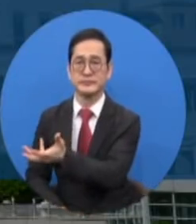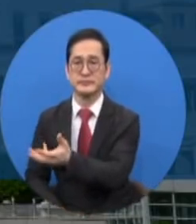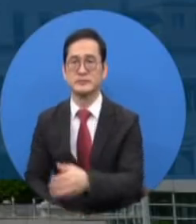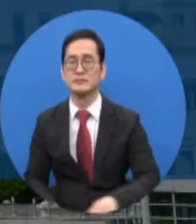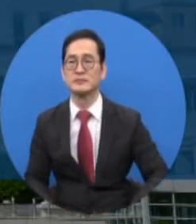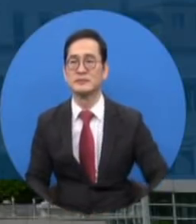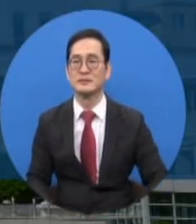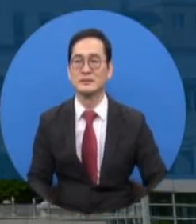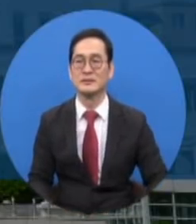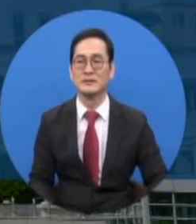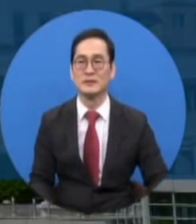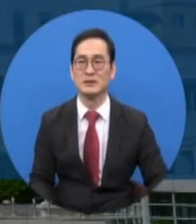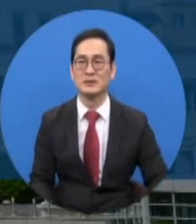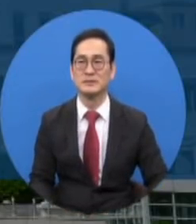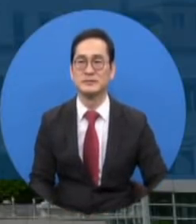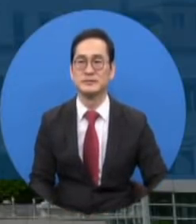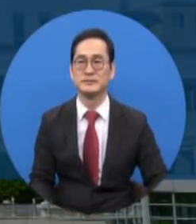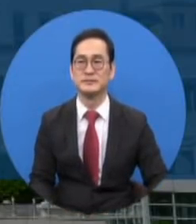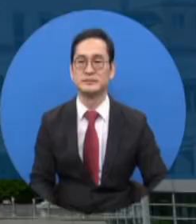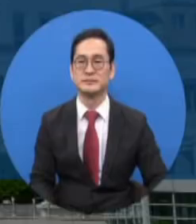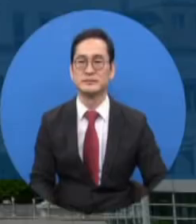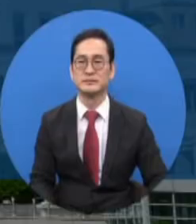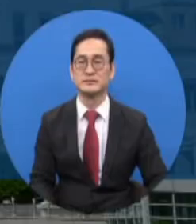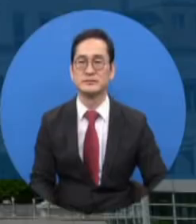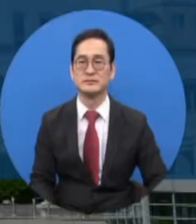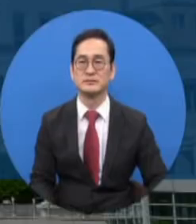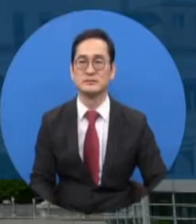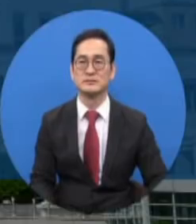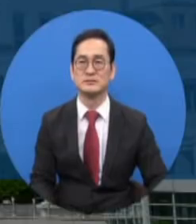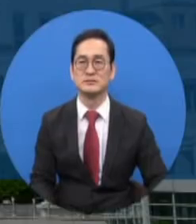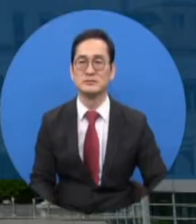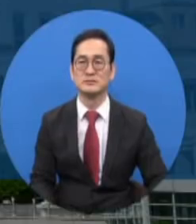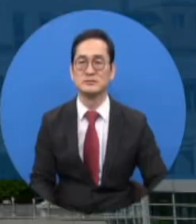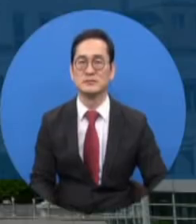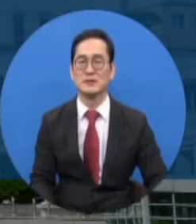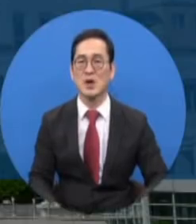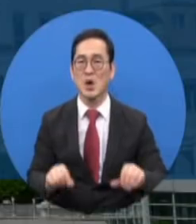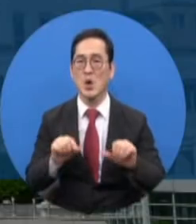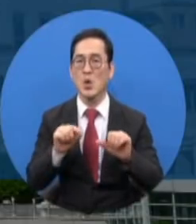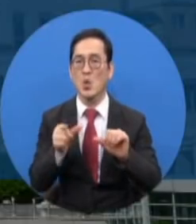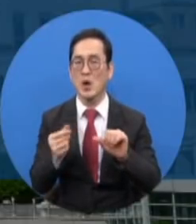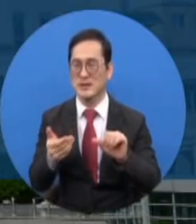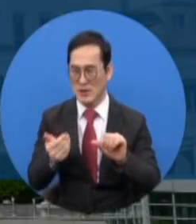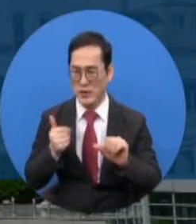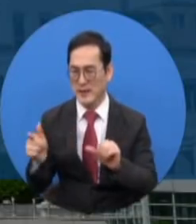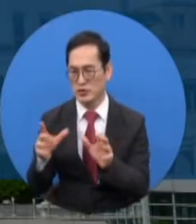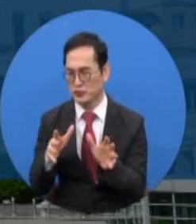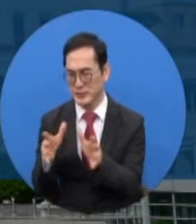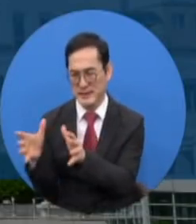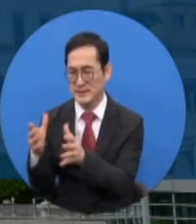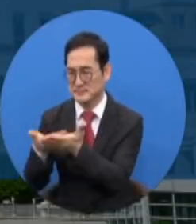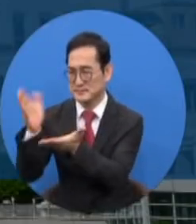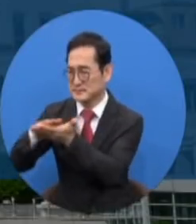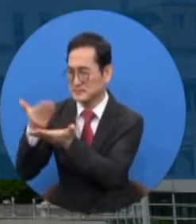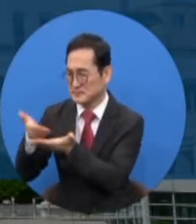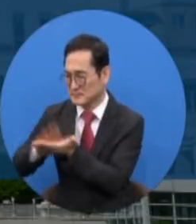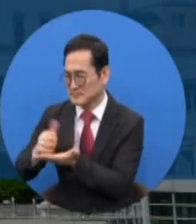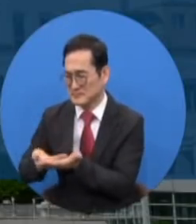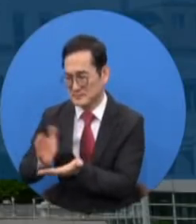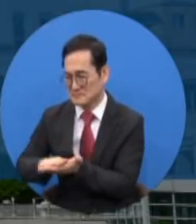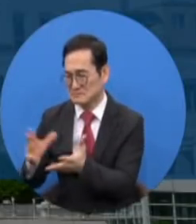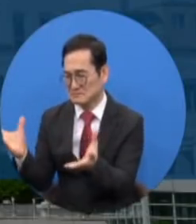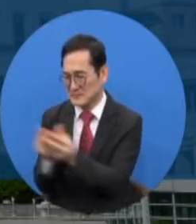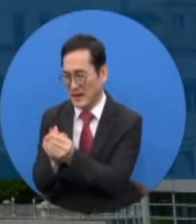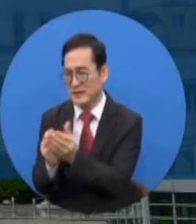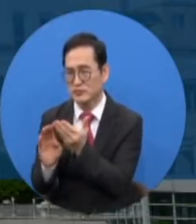가능성 사무실 정리 후 4월에 리모델링 한 달간 공사를 하고 5월 10일 취임 전에 집무실